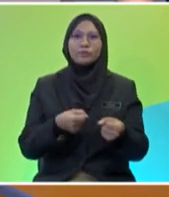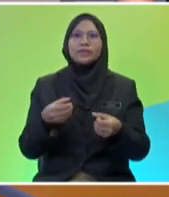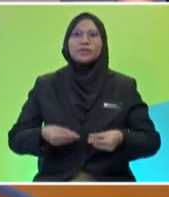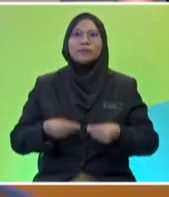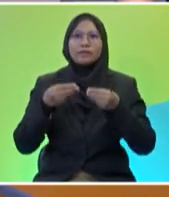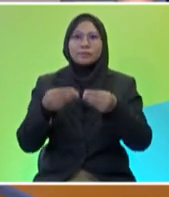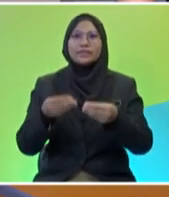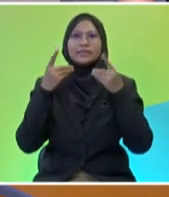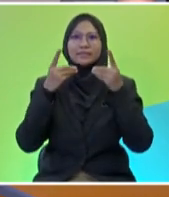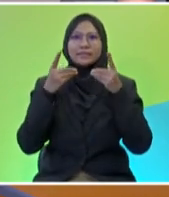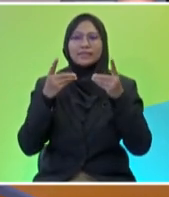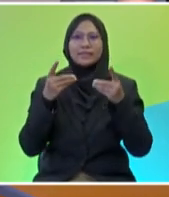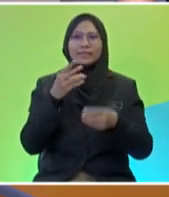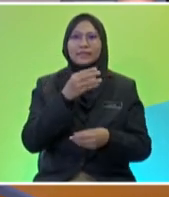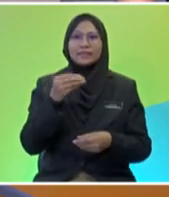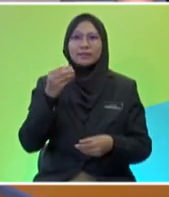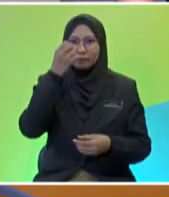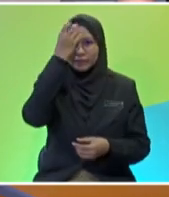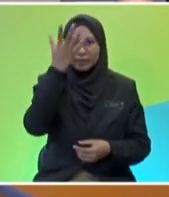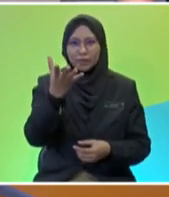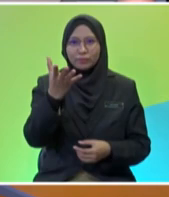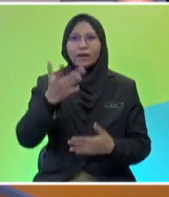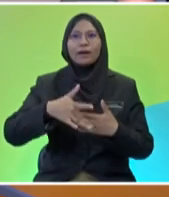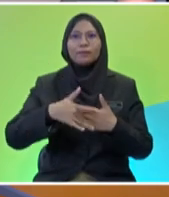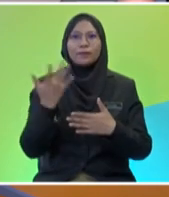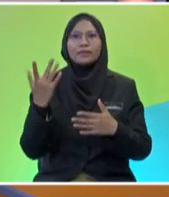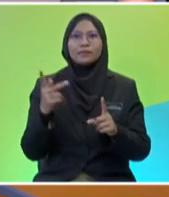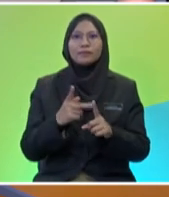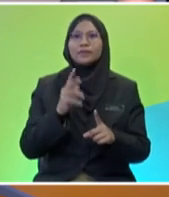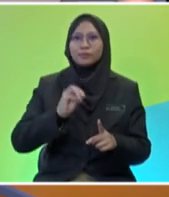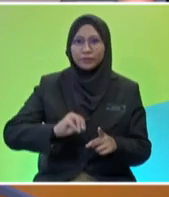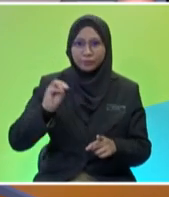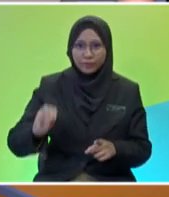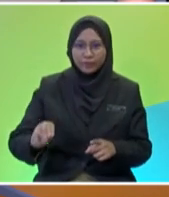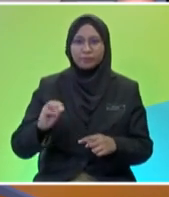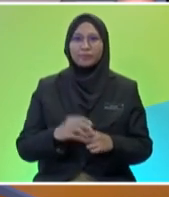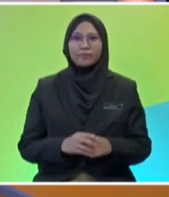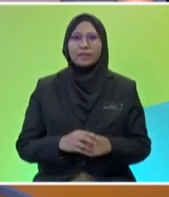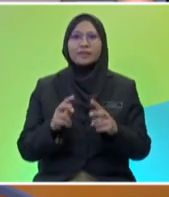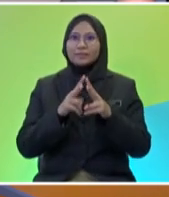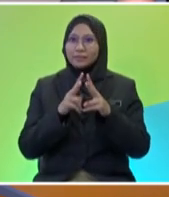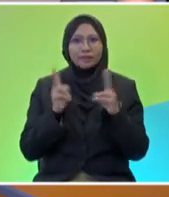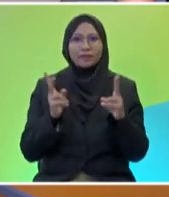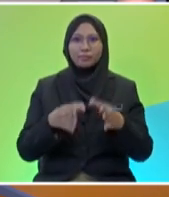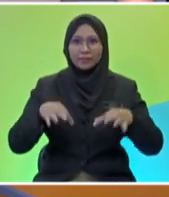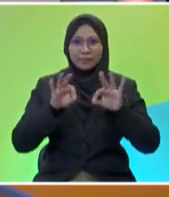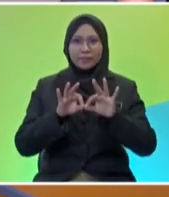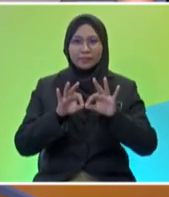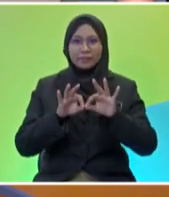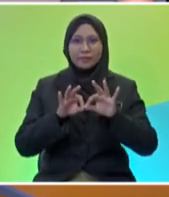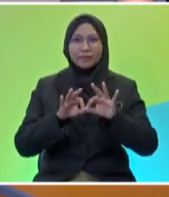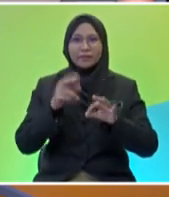memberi penidahan awal kepada murid-murid eee Ini kepentingan yang paling besar kita nampakku menjadian kepada